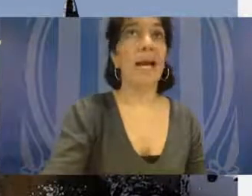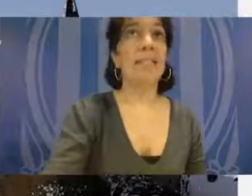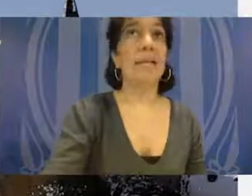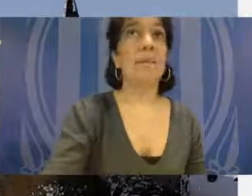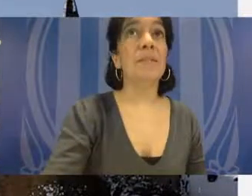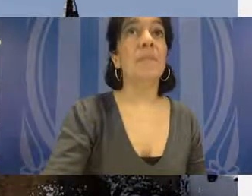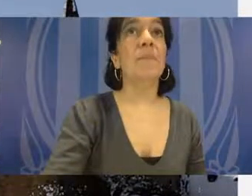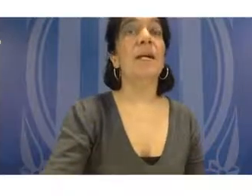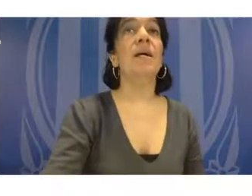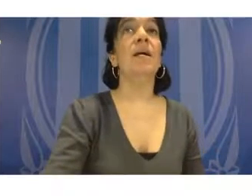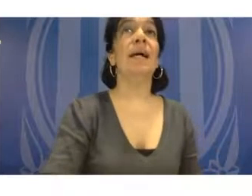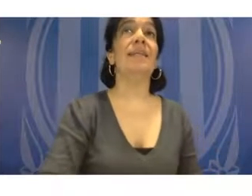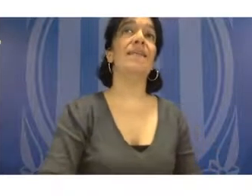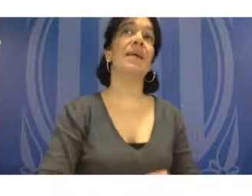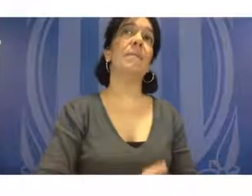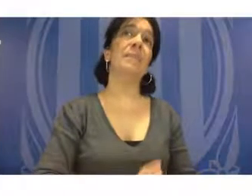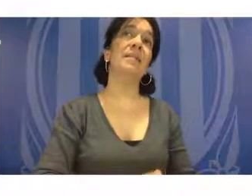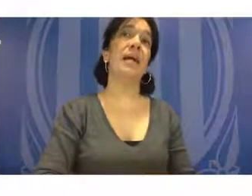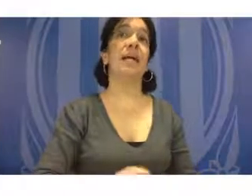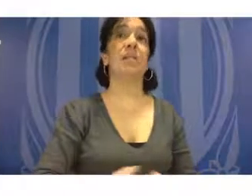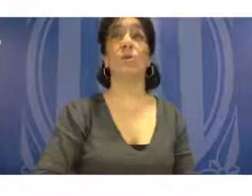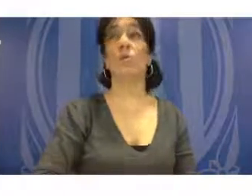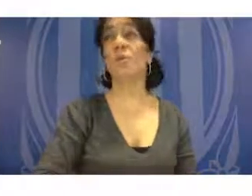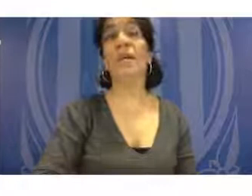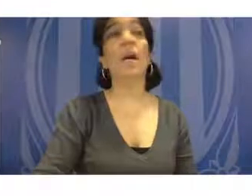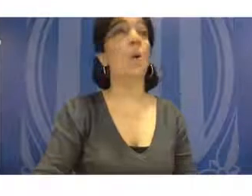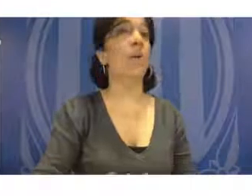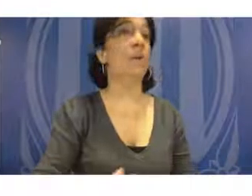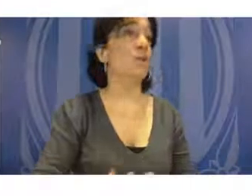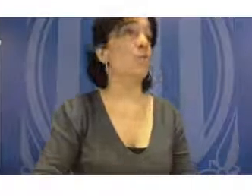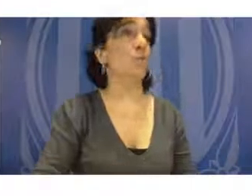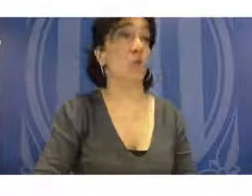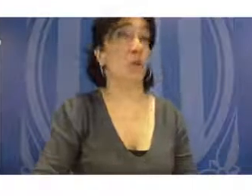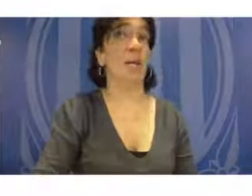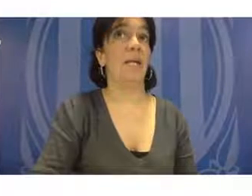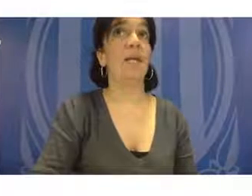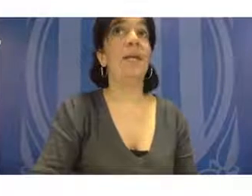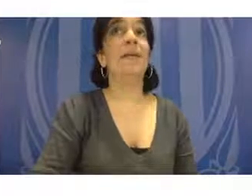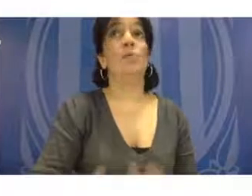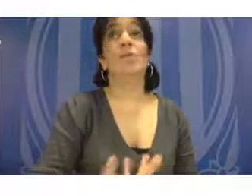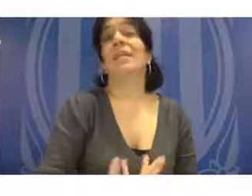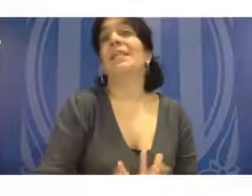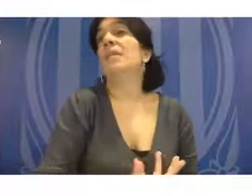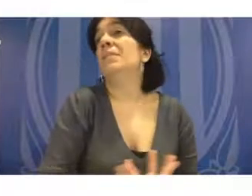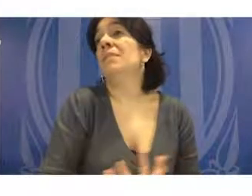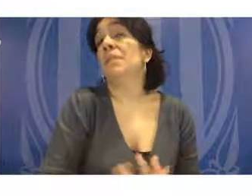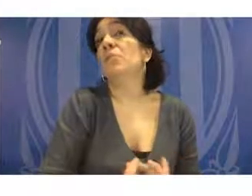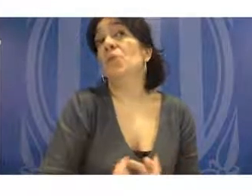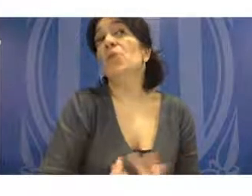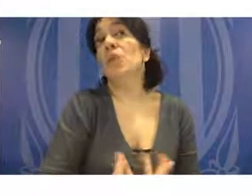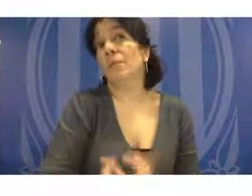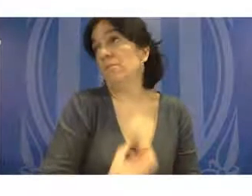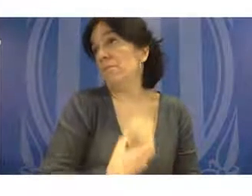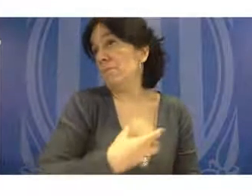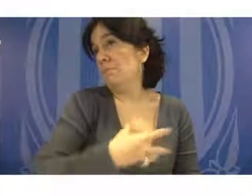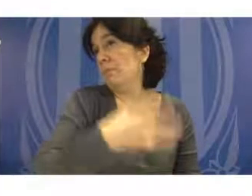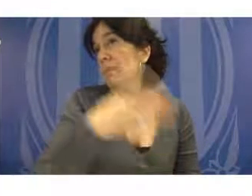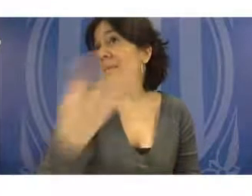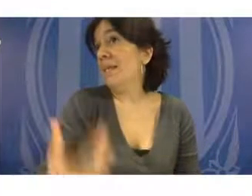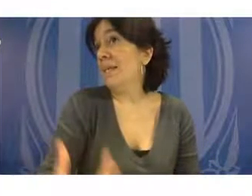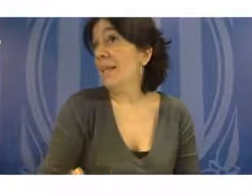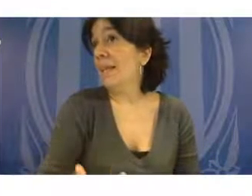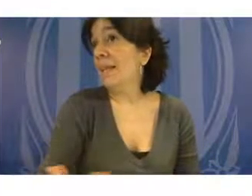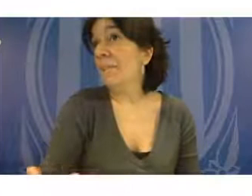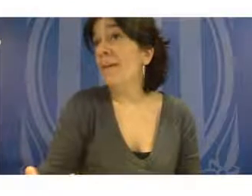Els caps de setmana els dediquem més a gastronomia o a vídeos promocionals. Nosaltres tenim més temps tots en, de